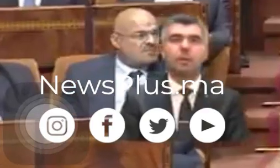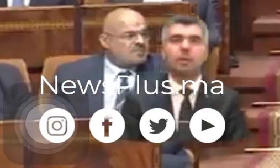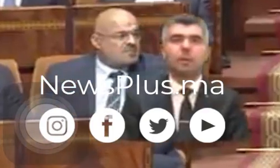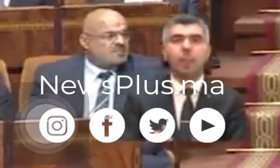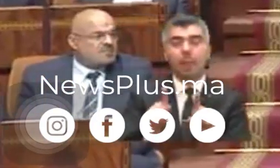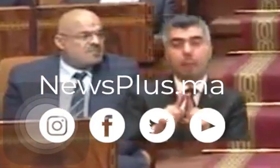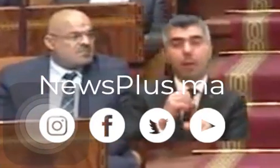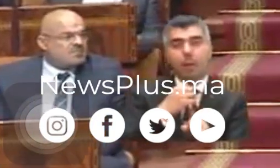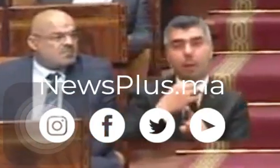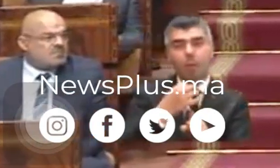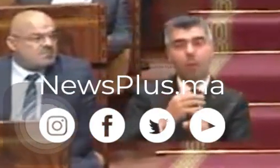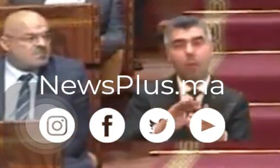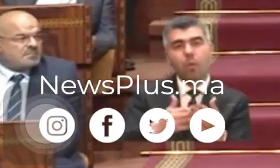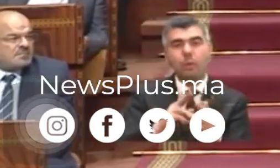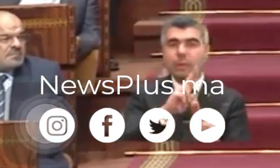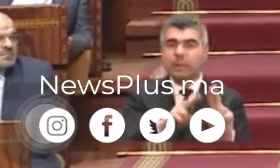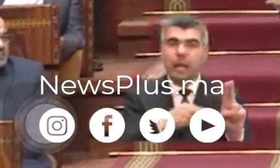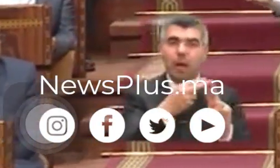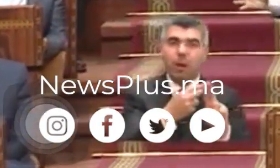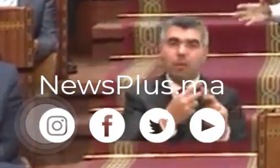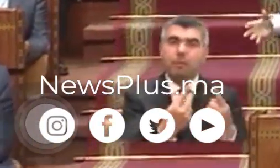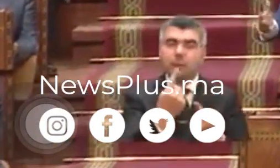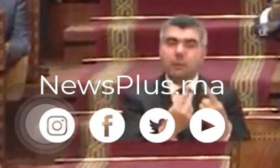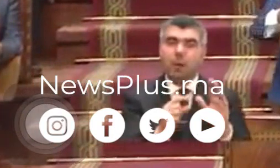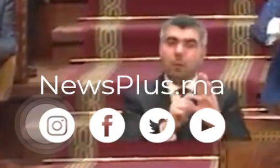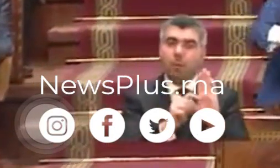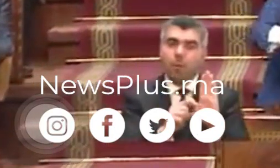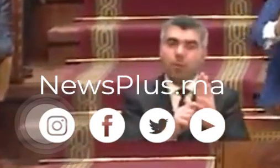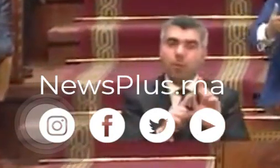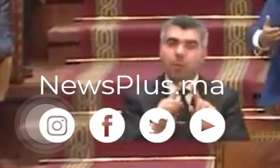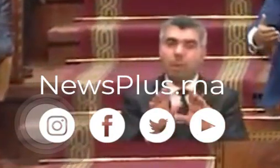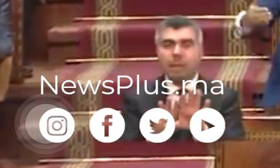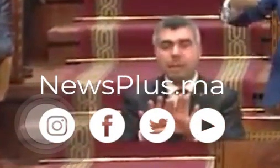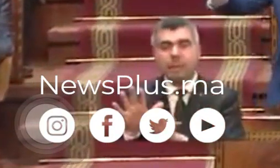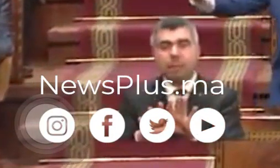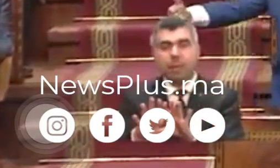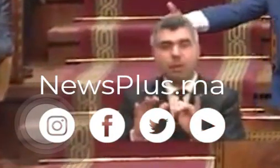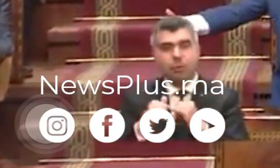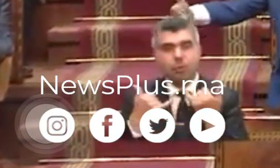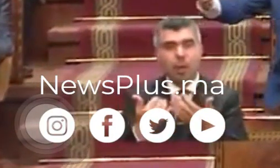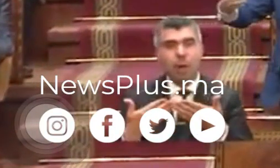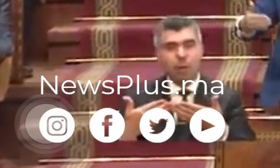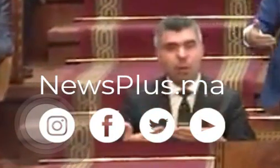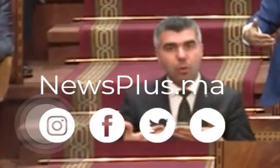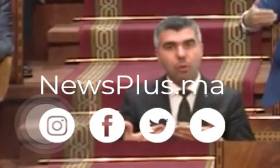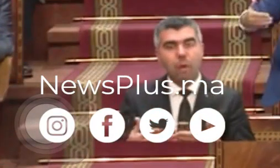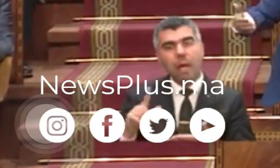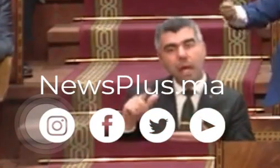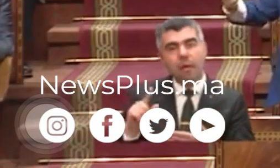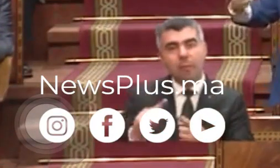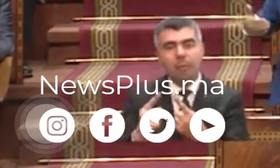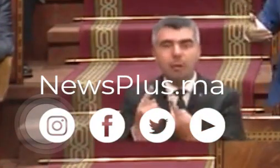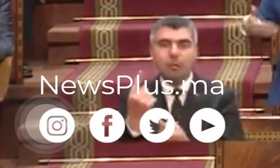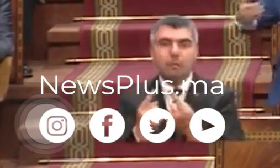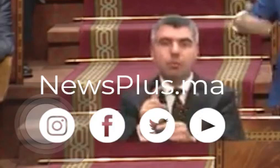وجهات النظر ماشي ولا بد شي كيجاوب على شي، لان هذا موضوع ما عندوش علاقه مع تدبير الجلسه، وبالتالي كاين الراي والراي المخالف، ولهذا الا